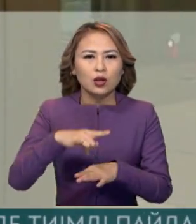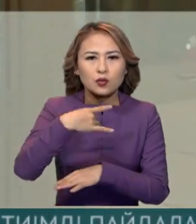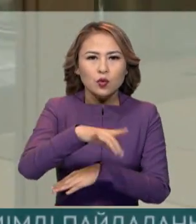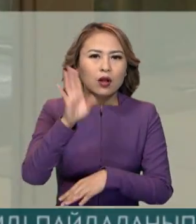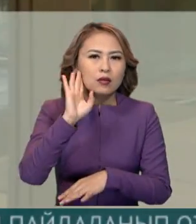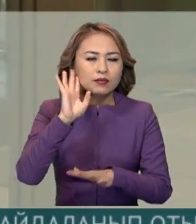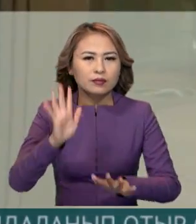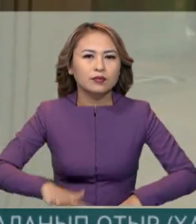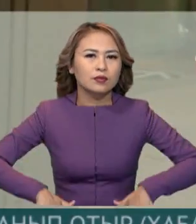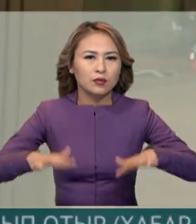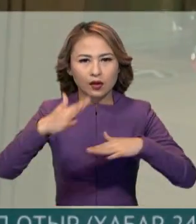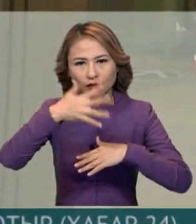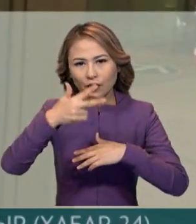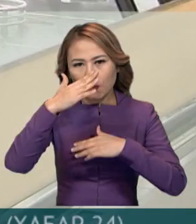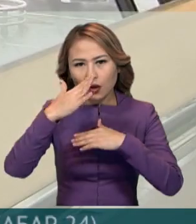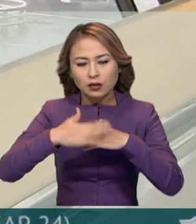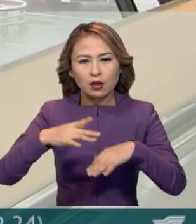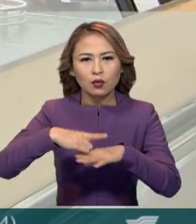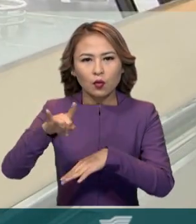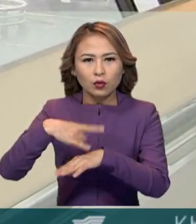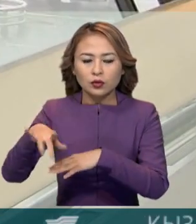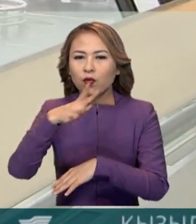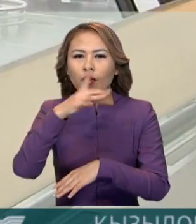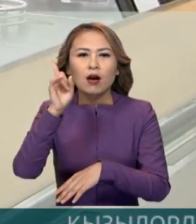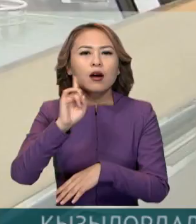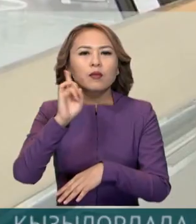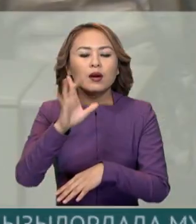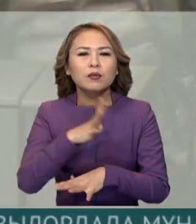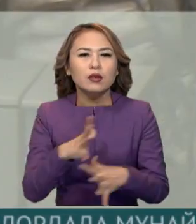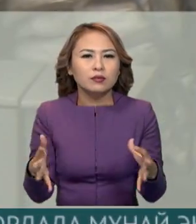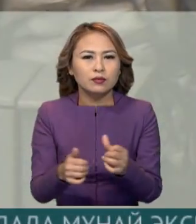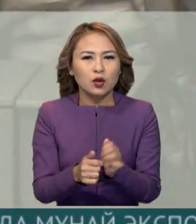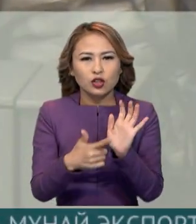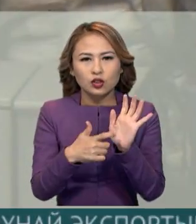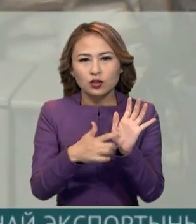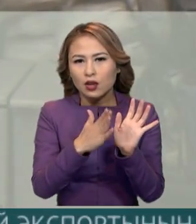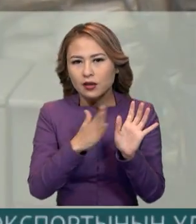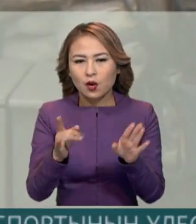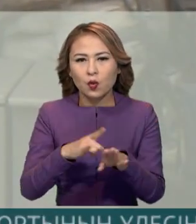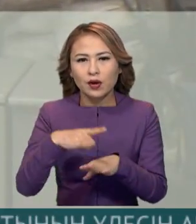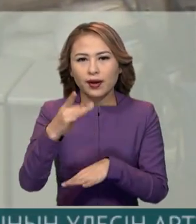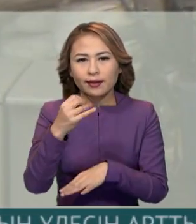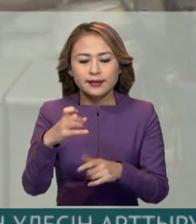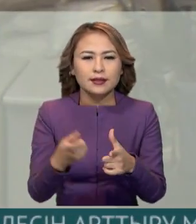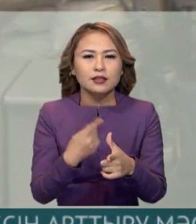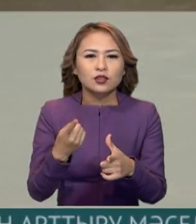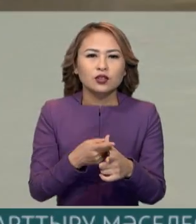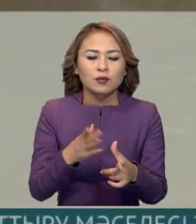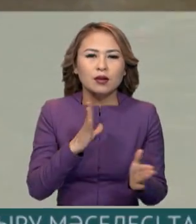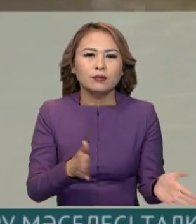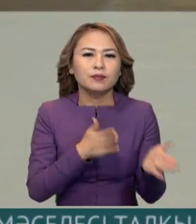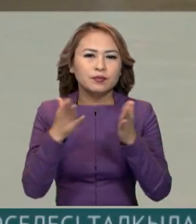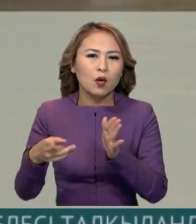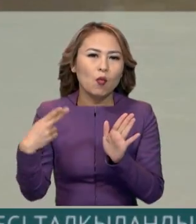әуежайын су алып, 3,000-ға жоқ жолаушы әуежайда уақытша қамалып қалды. Елде 700-ден астам әуе рейстері кейінге